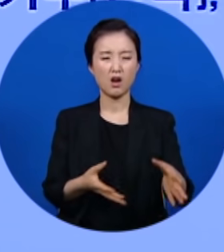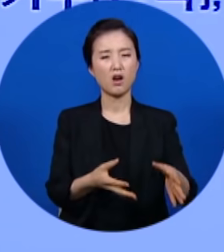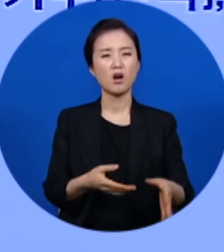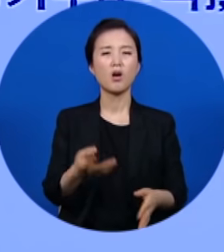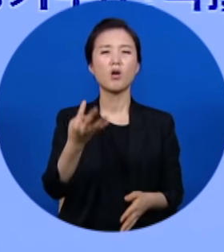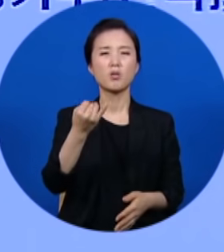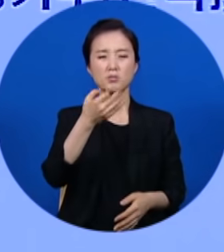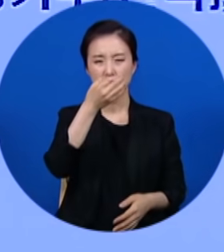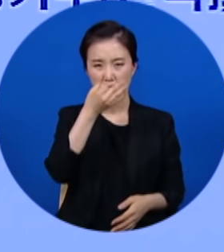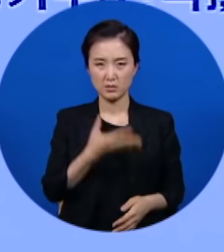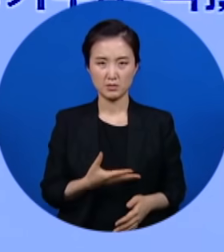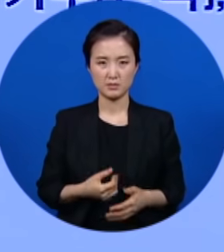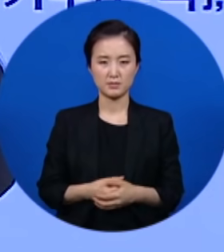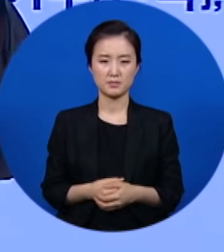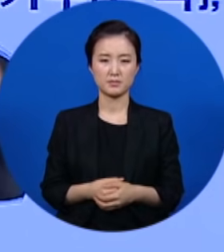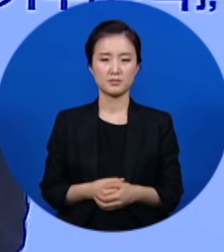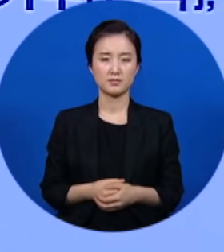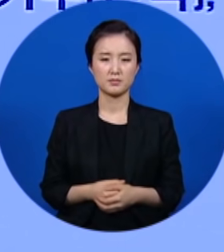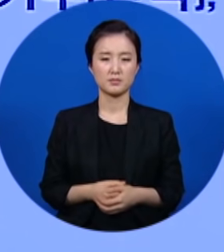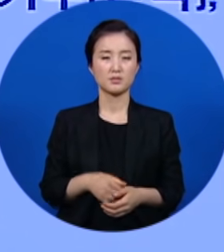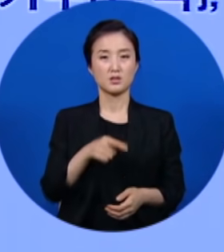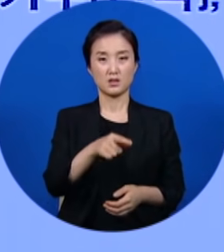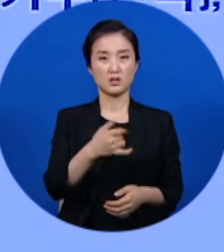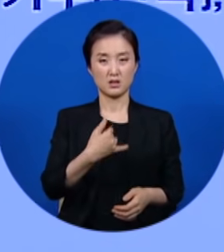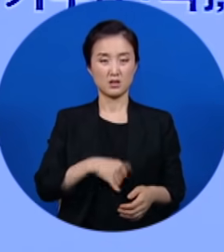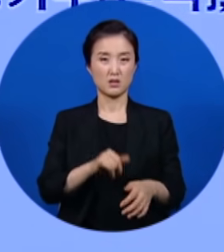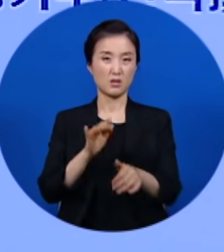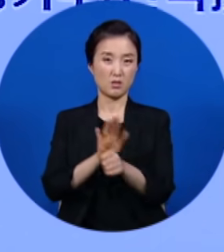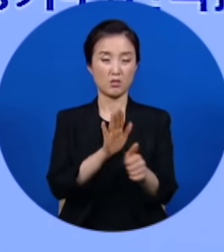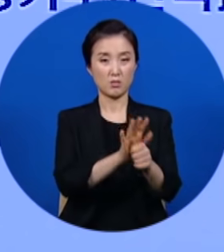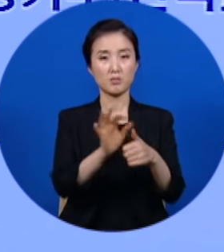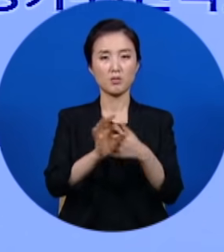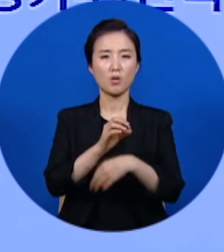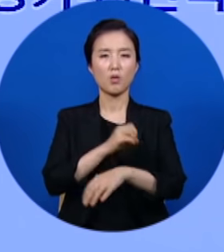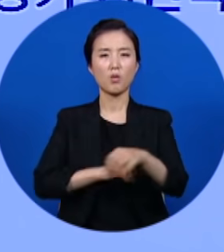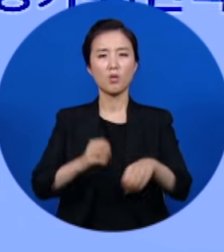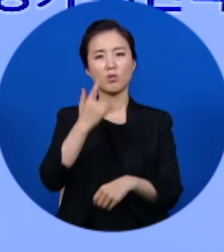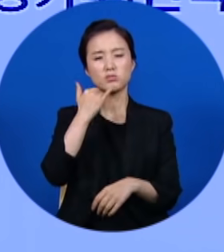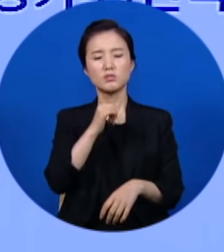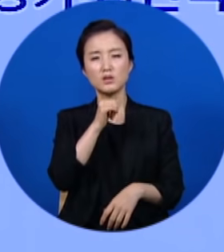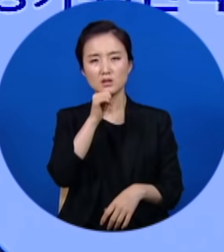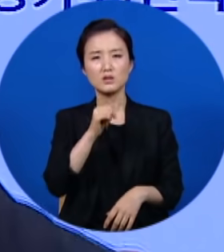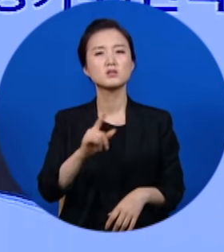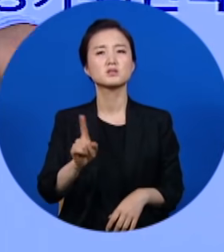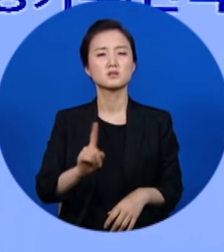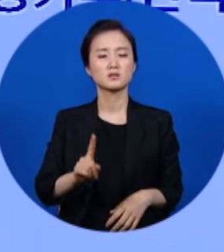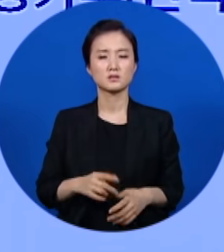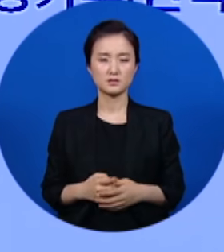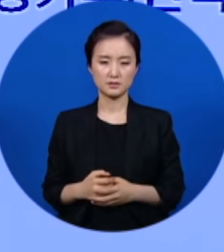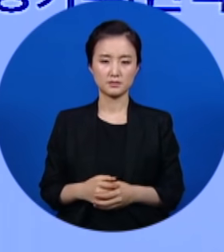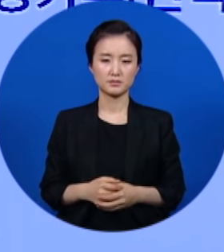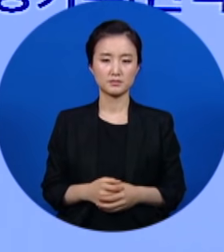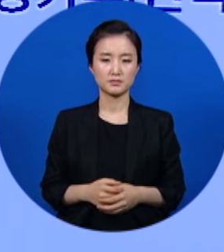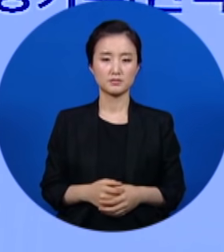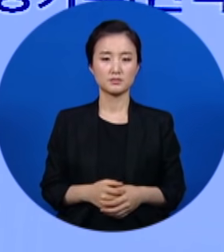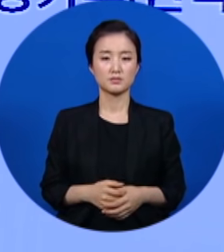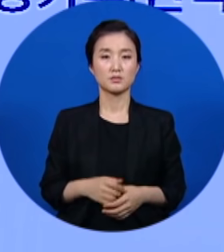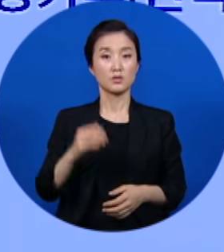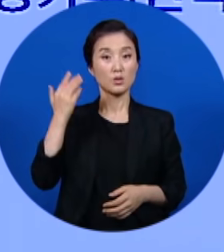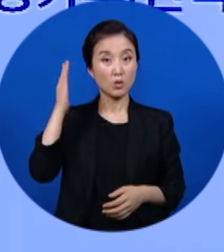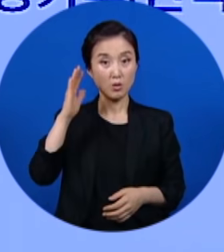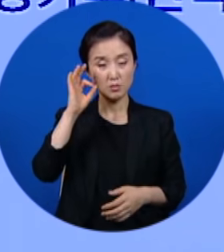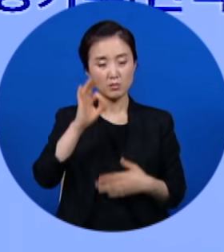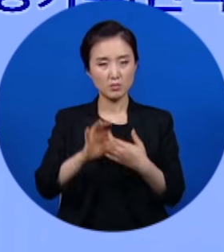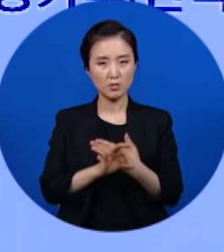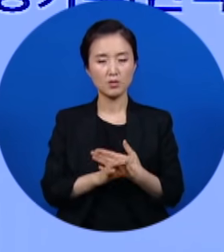도와주고 도 목표 이거든요 그거 도와주고 쪽방에 살잖아요 우리나라는 바 큰 자식의 부모한테 얹어